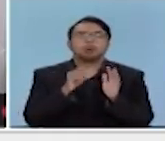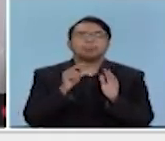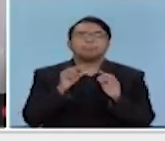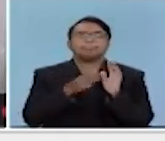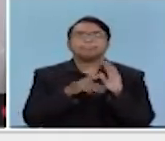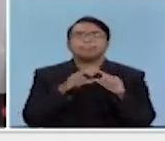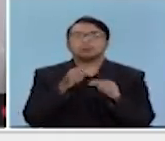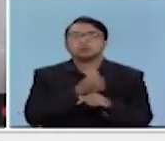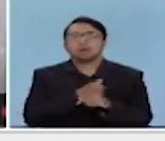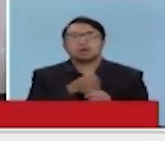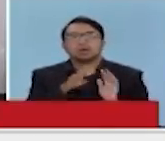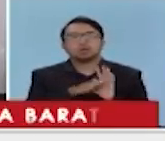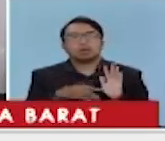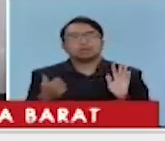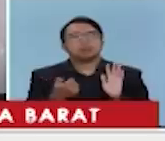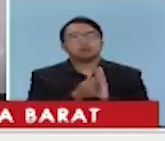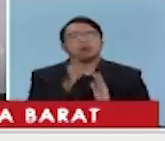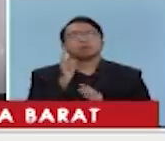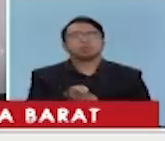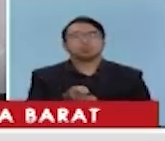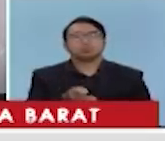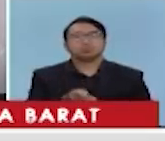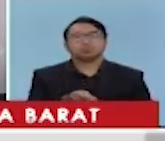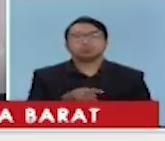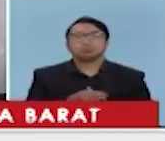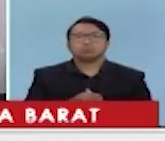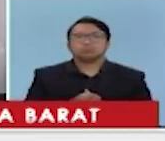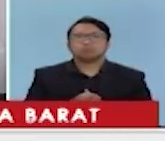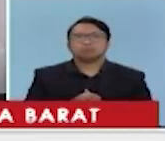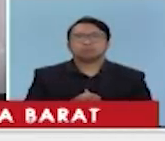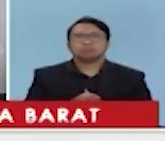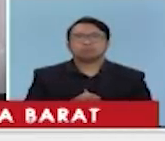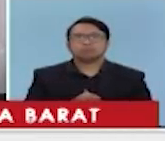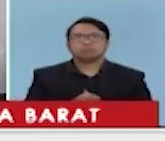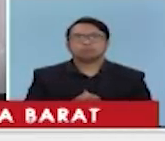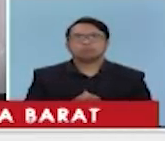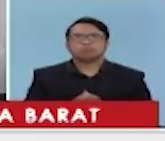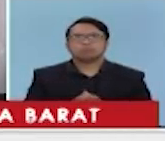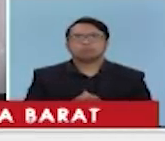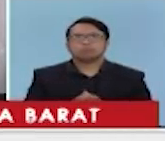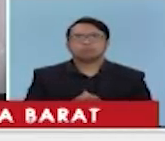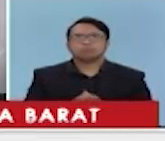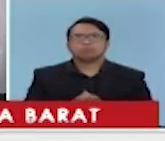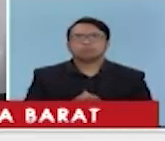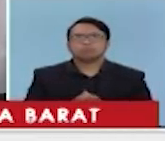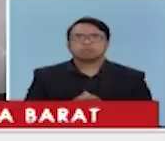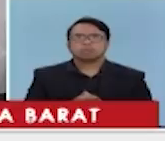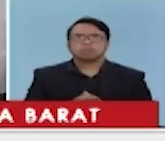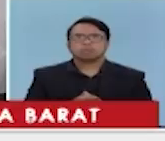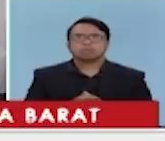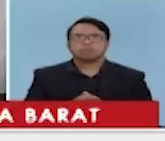kedua, apabila nanti ada kewenangan kami, akan kami lihat nanti ada hukumnya, termasuk nanti akan